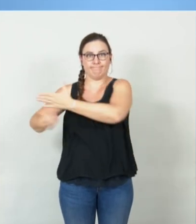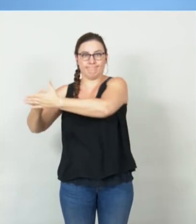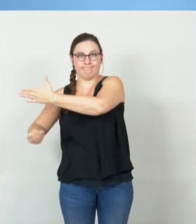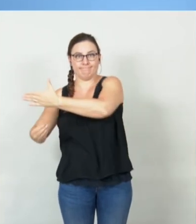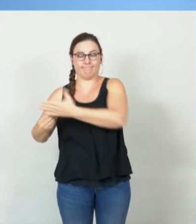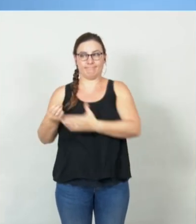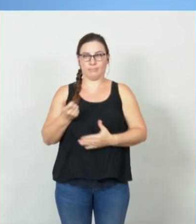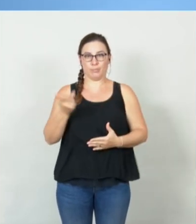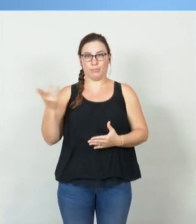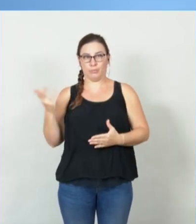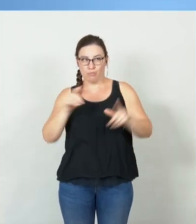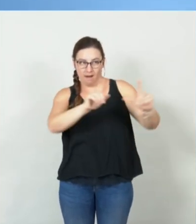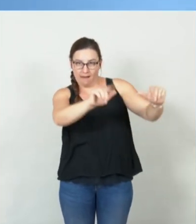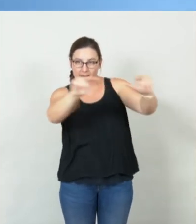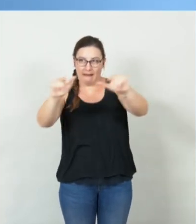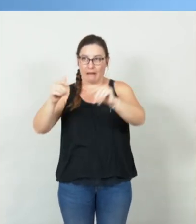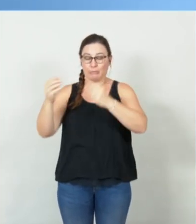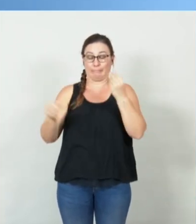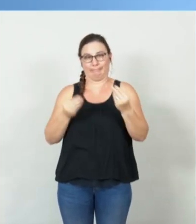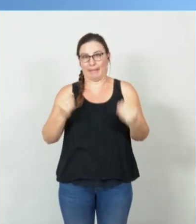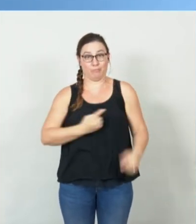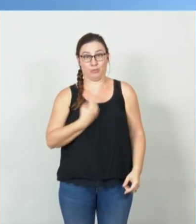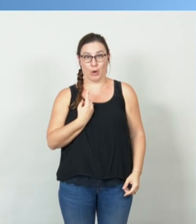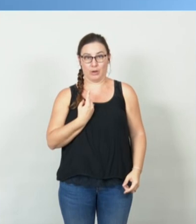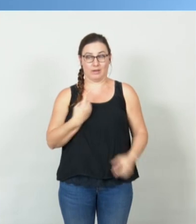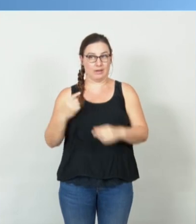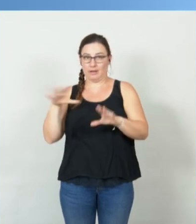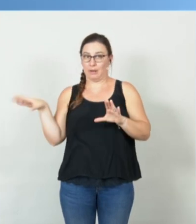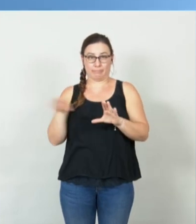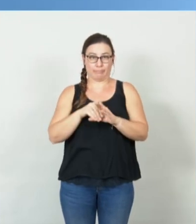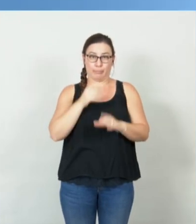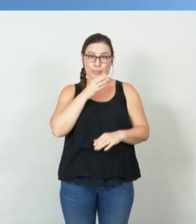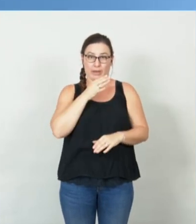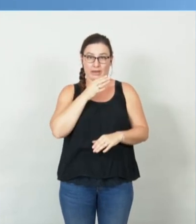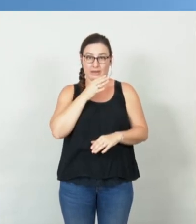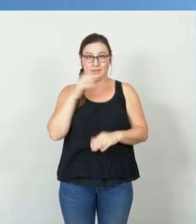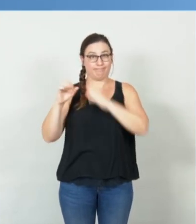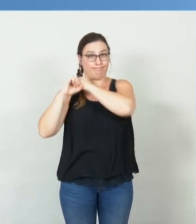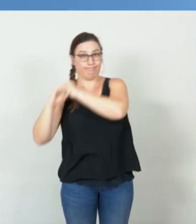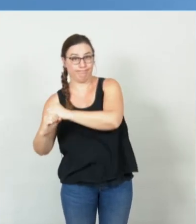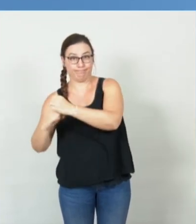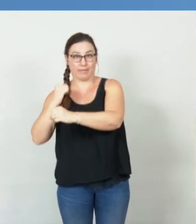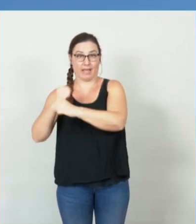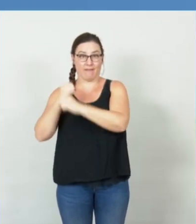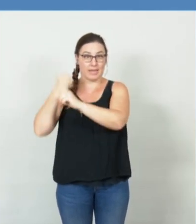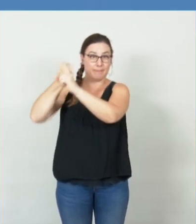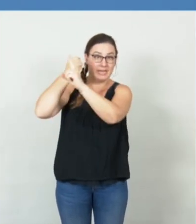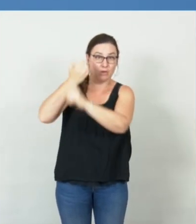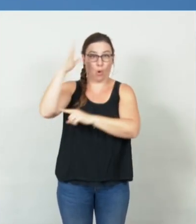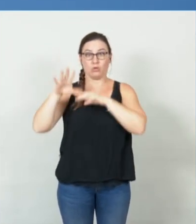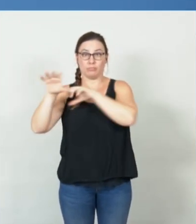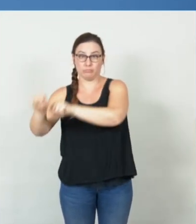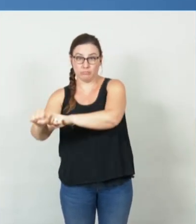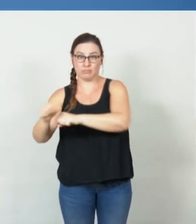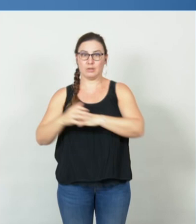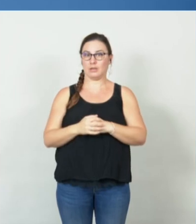camarades tout court dans la salle où à côté qui peuvent pas être là pour leurre professionnelle et militante peut-être